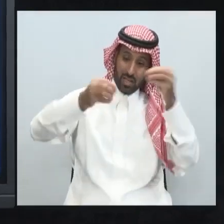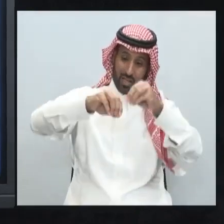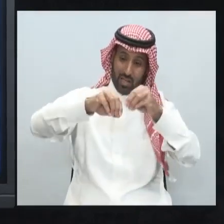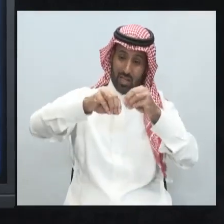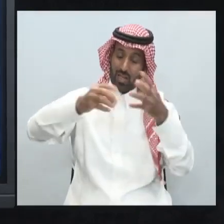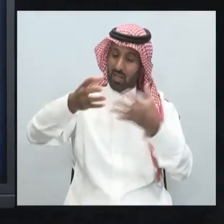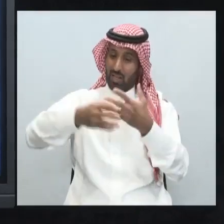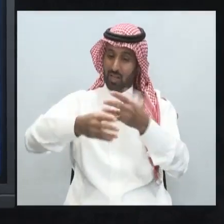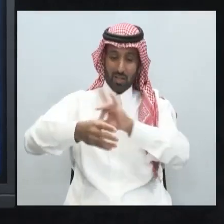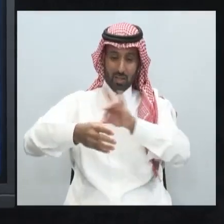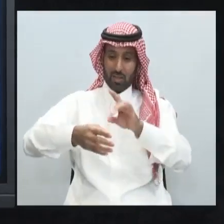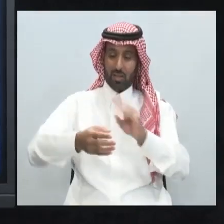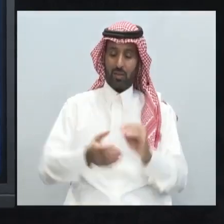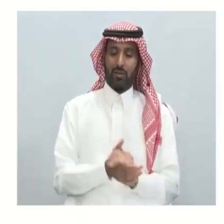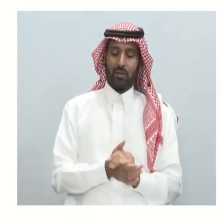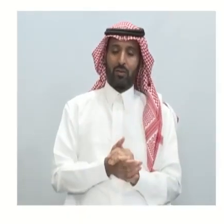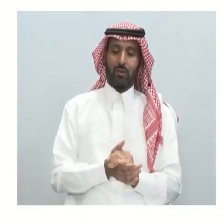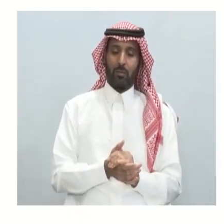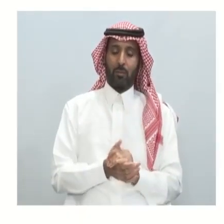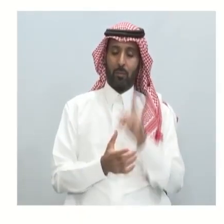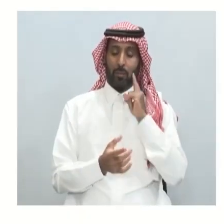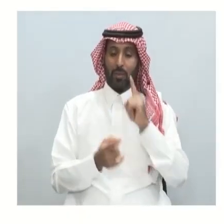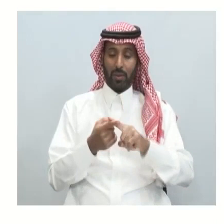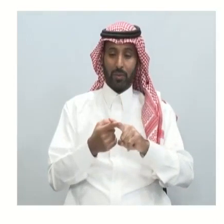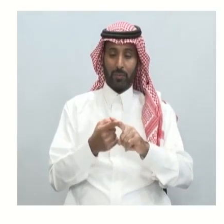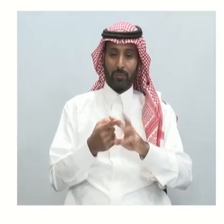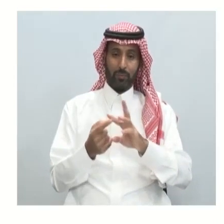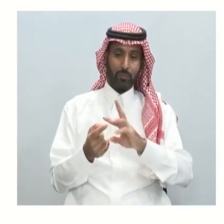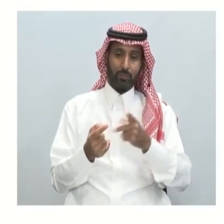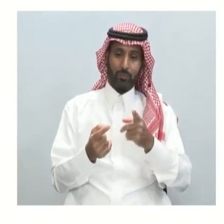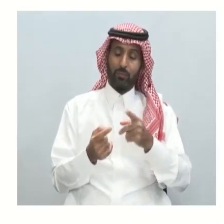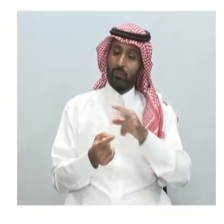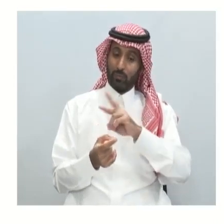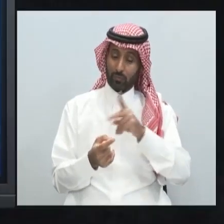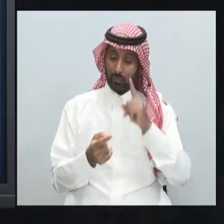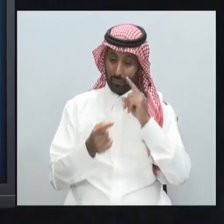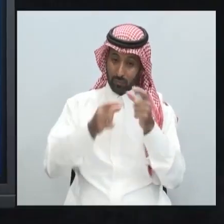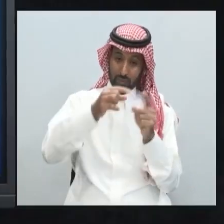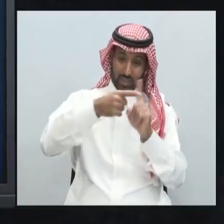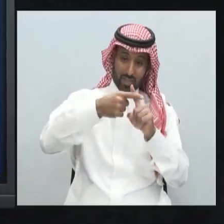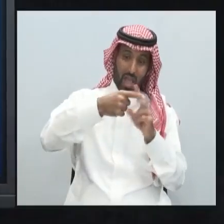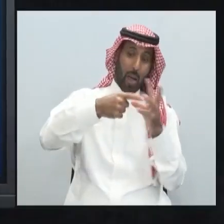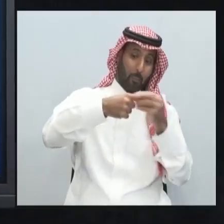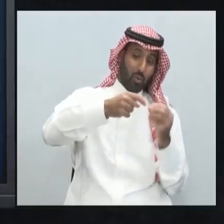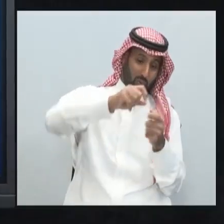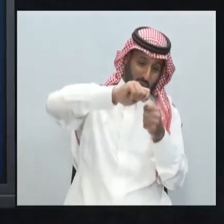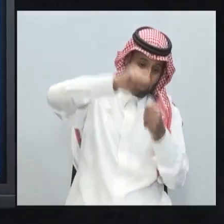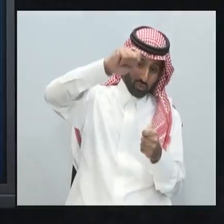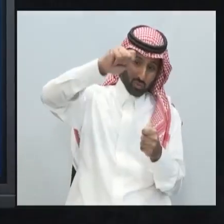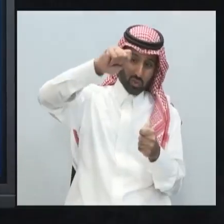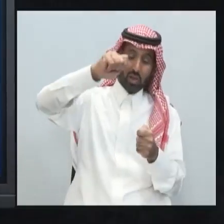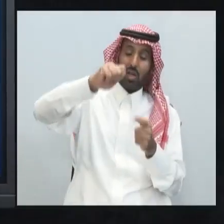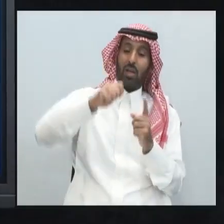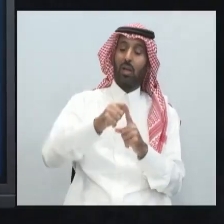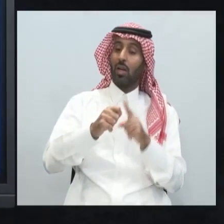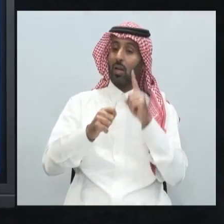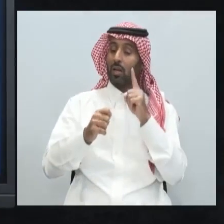لن يكون متماثل اذا هو مركب قطبي هذا يعطيني شروط ان يكون المركب قطبي